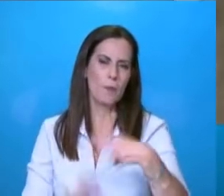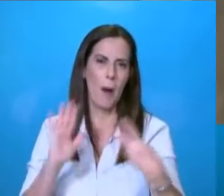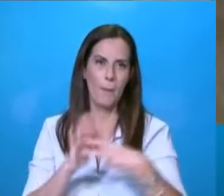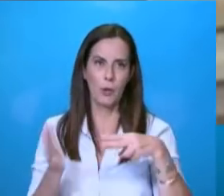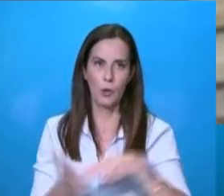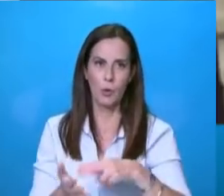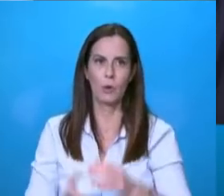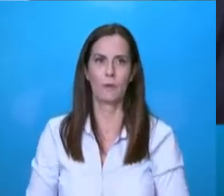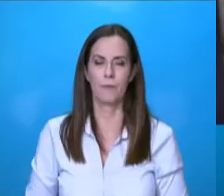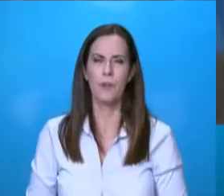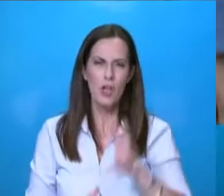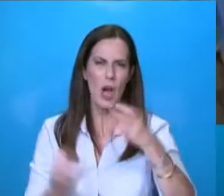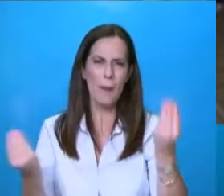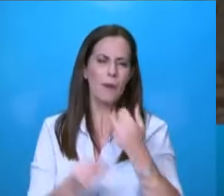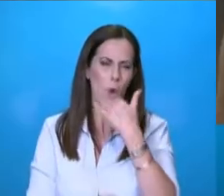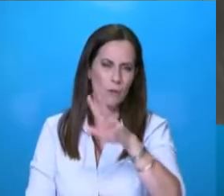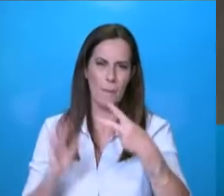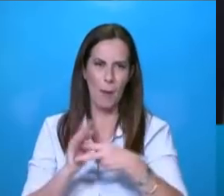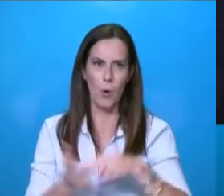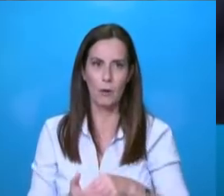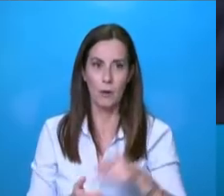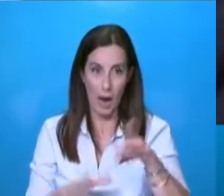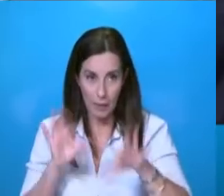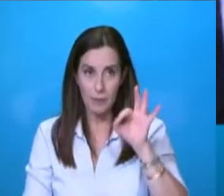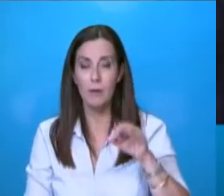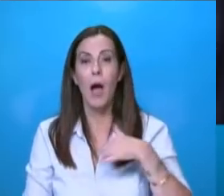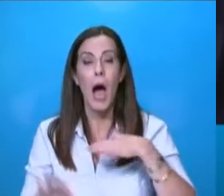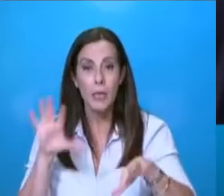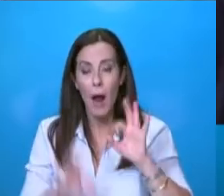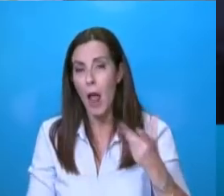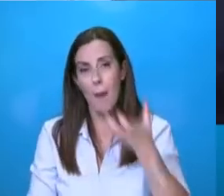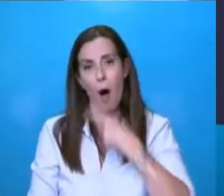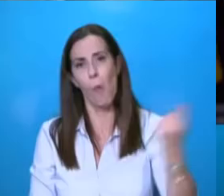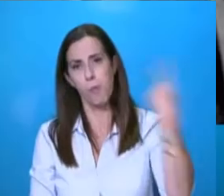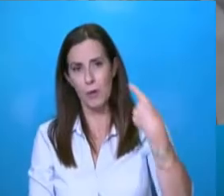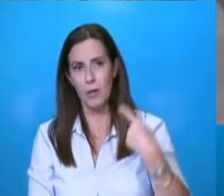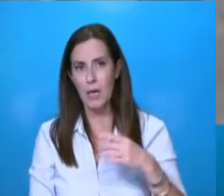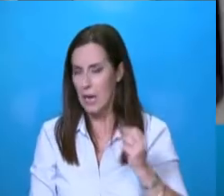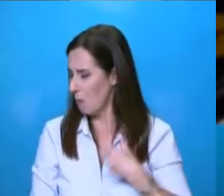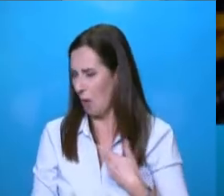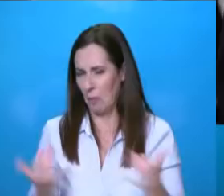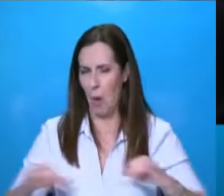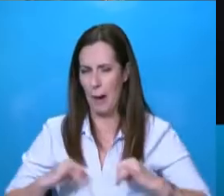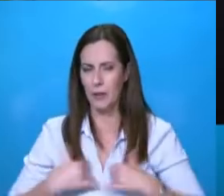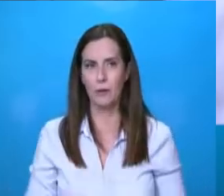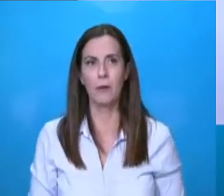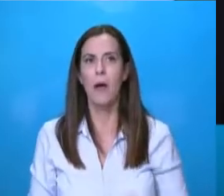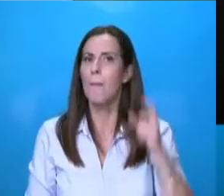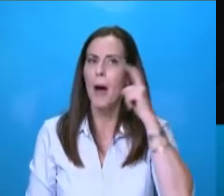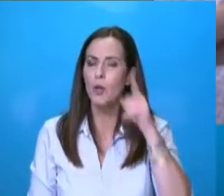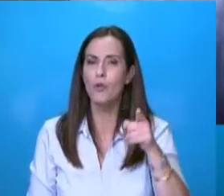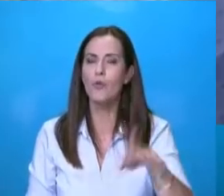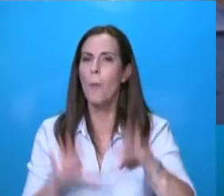ולכלוך ועוד ועוד ועוד. אתה לא מצביע? אני מצביע כי הרב שלי אומר, אבל ככה אין לי כלום עם זה. רגע, מה אתה חושב על אף שהוא